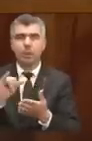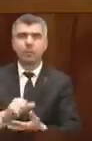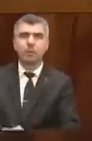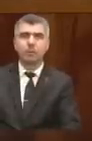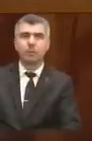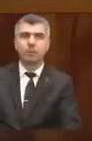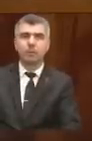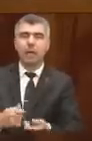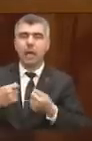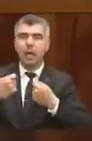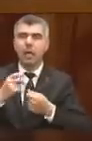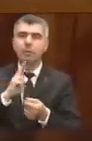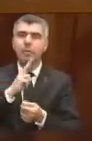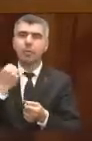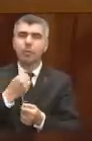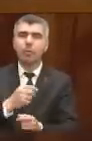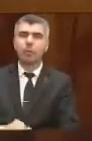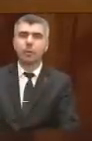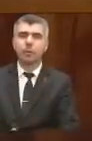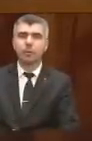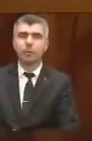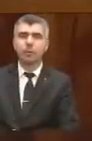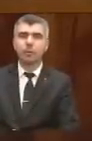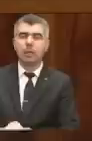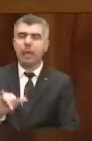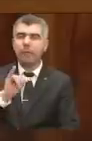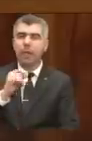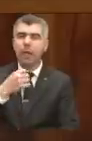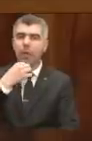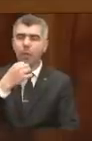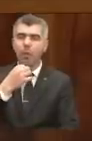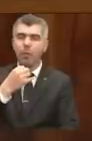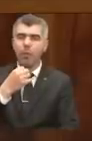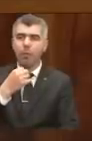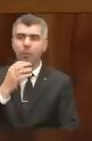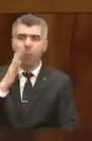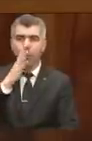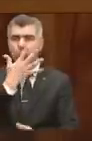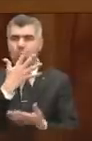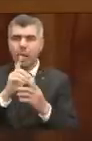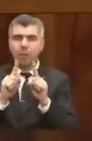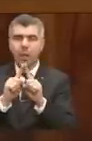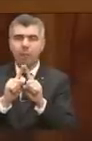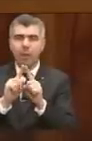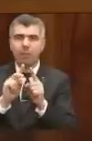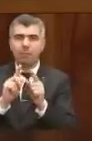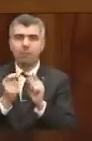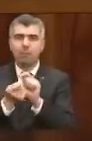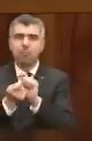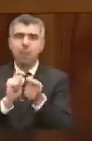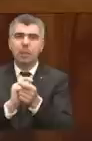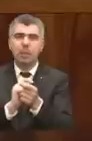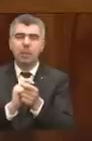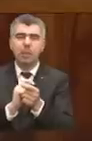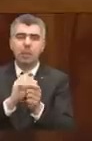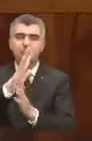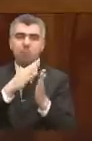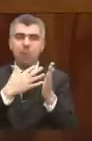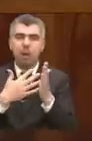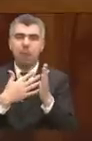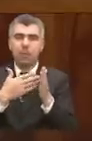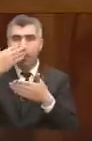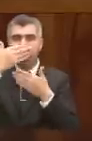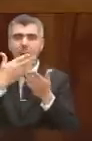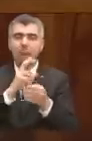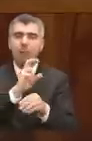في سيد رئيس الحكومه في مناقشه التفاصيل تقنيه تتعلق بمخطط المغرب الاخضر